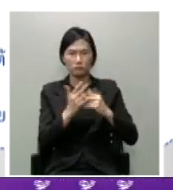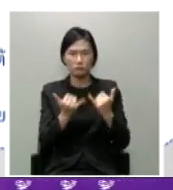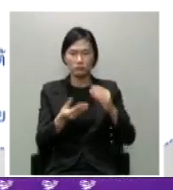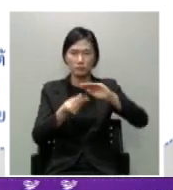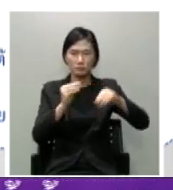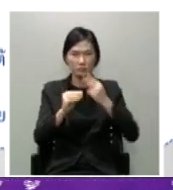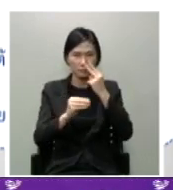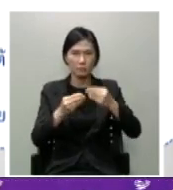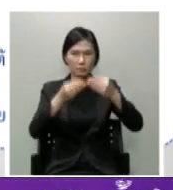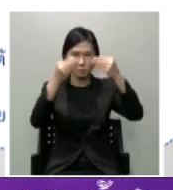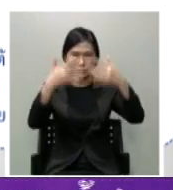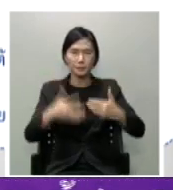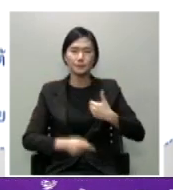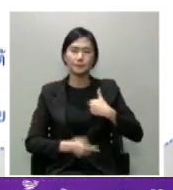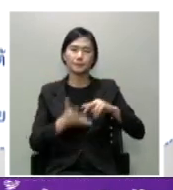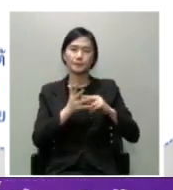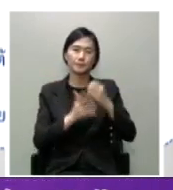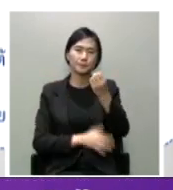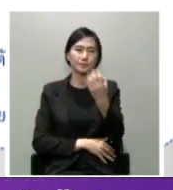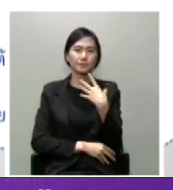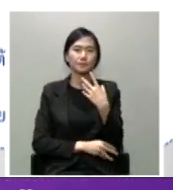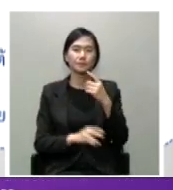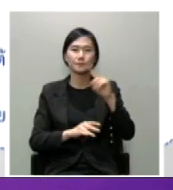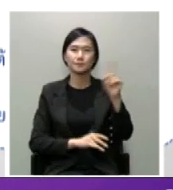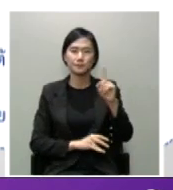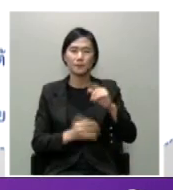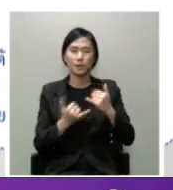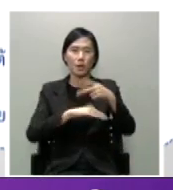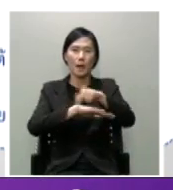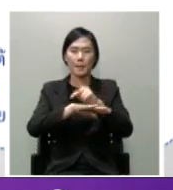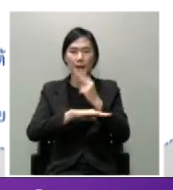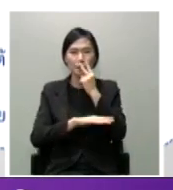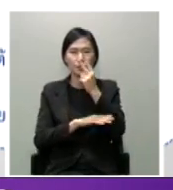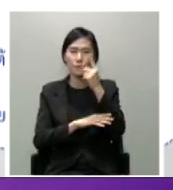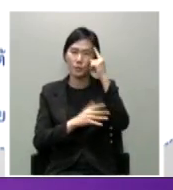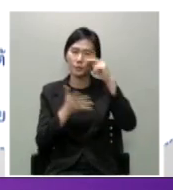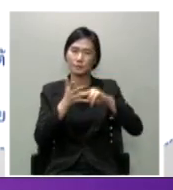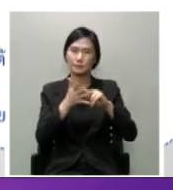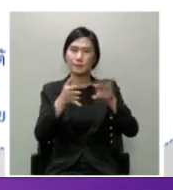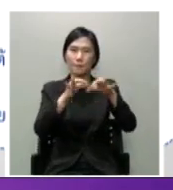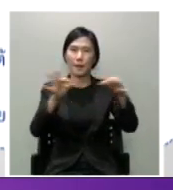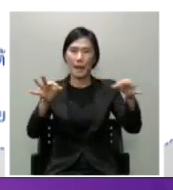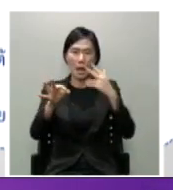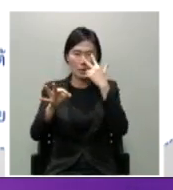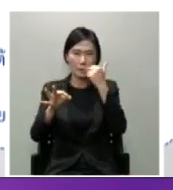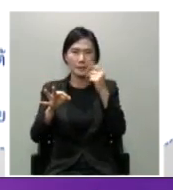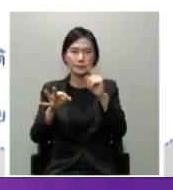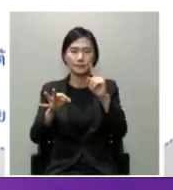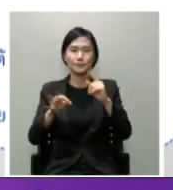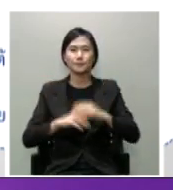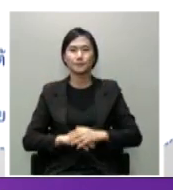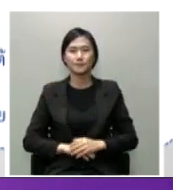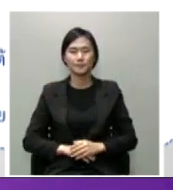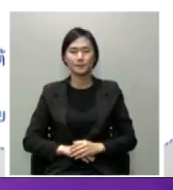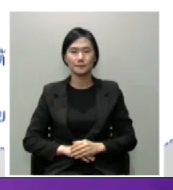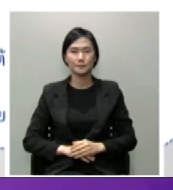ครับเขาจะตอบโต้เราได้ท่านประธานช่วยกรุณาตั้งข้อสังเกตประโยคนี้นะครับเขาจะตอบโต้เรา